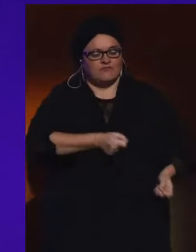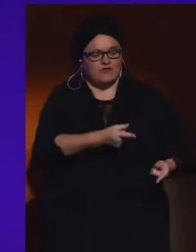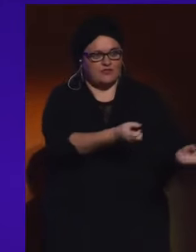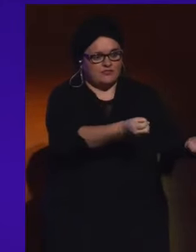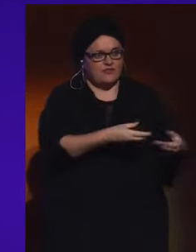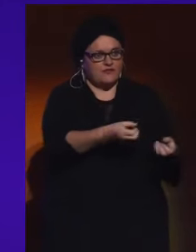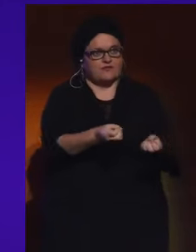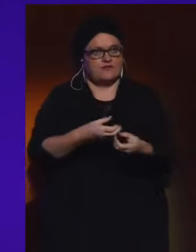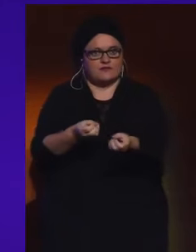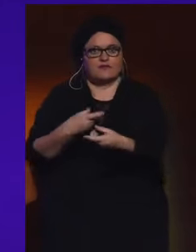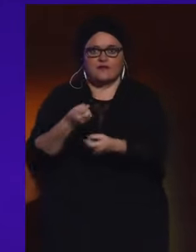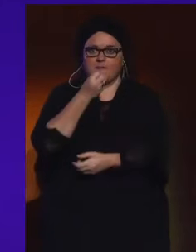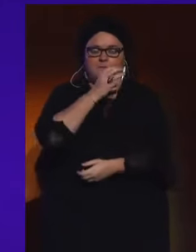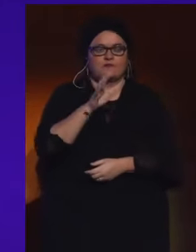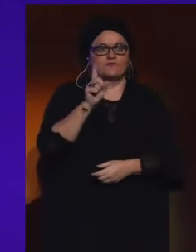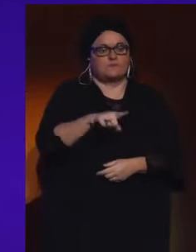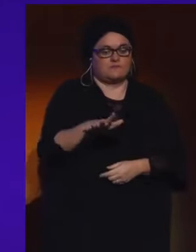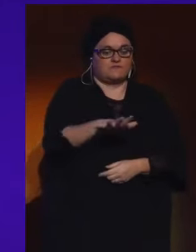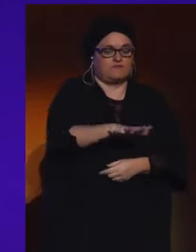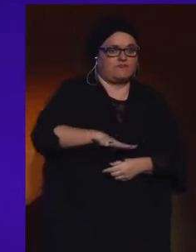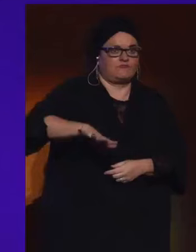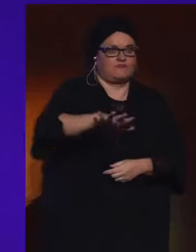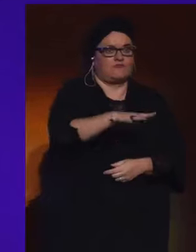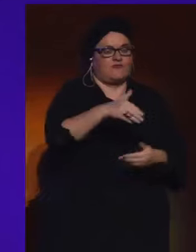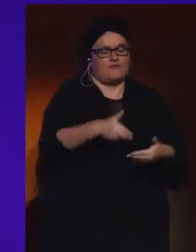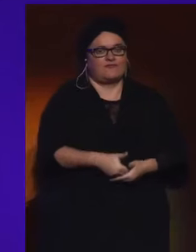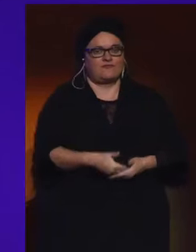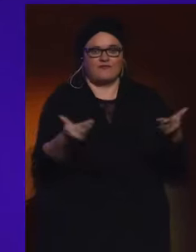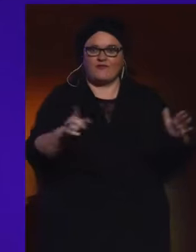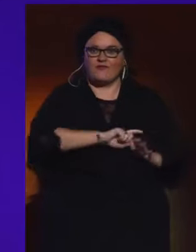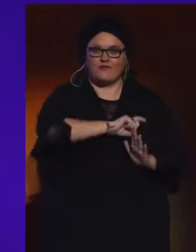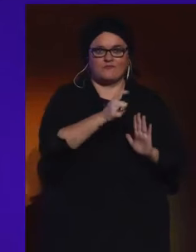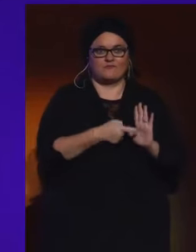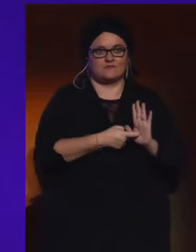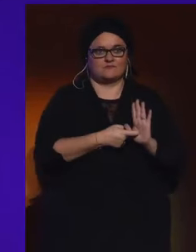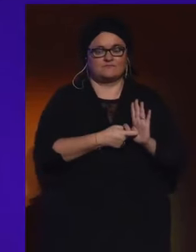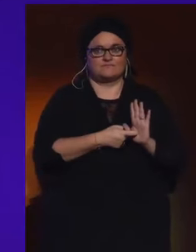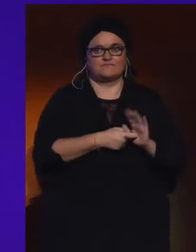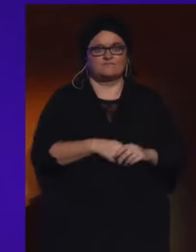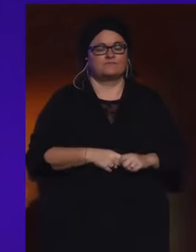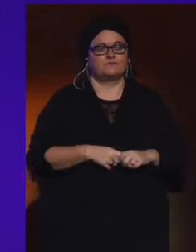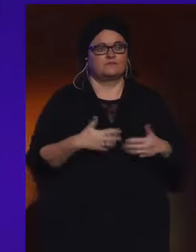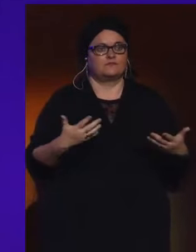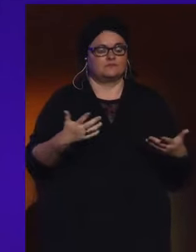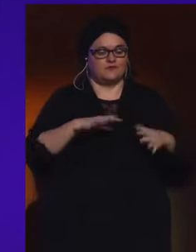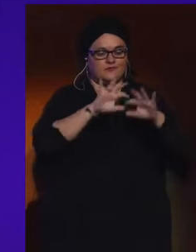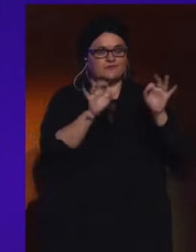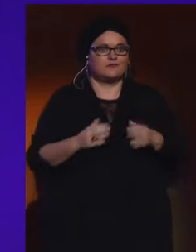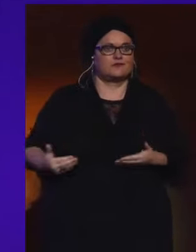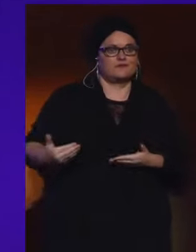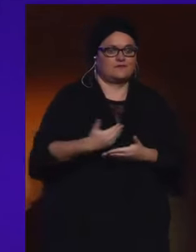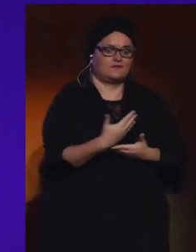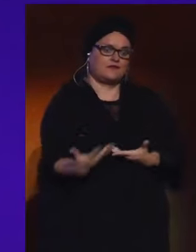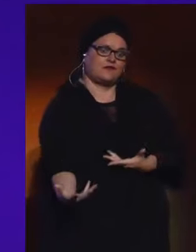eta bere onena eman diotena eskuzabaltasun guztiarekin. Baina EH Bildun baita